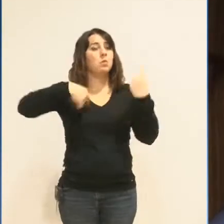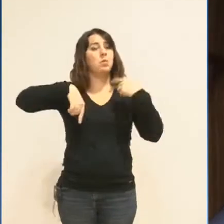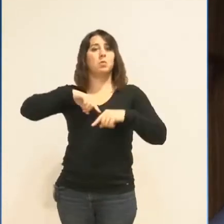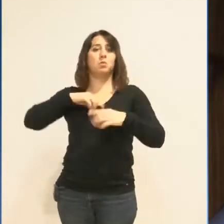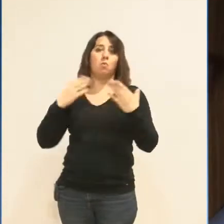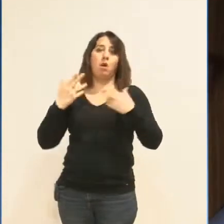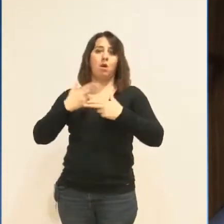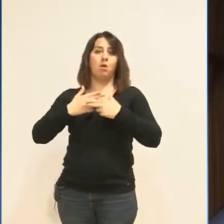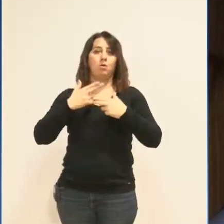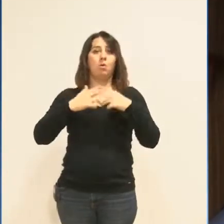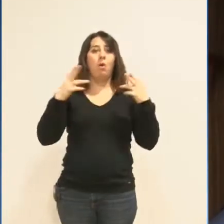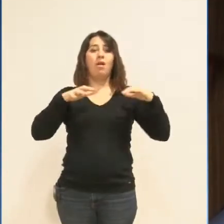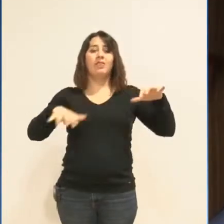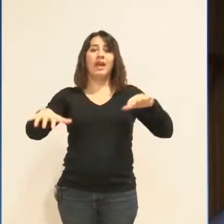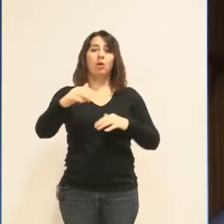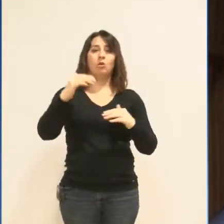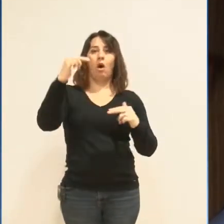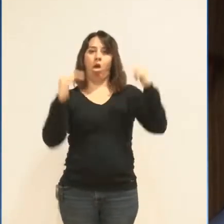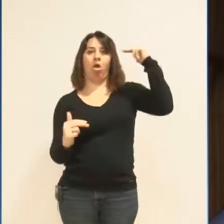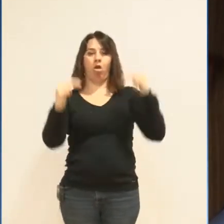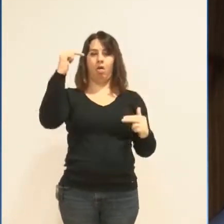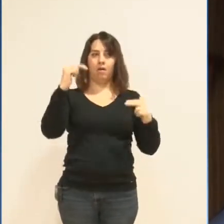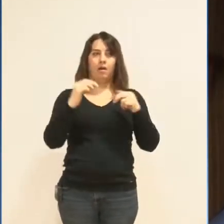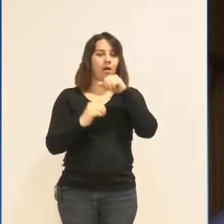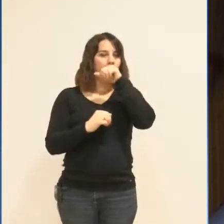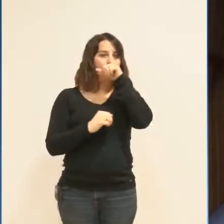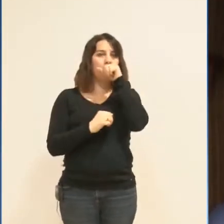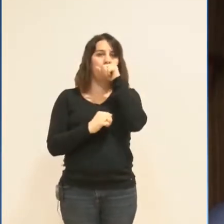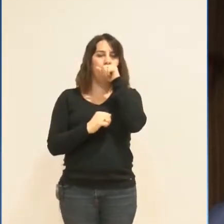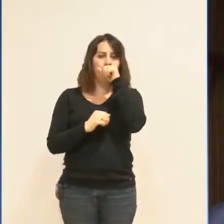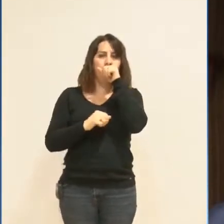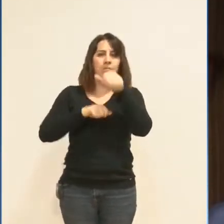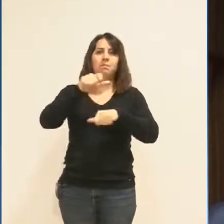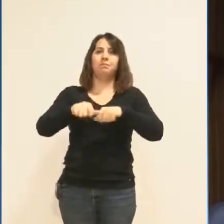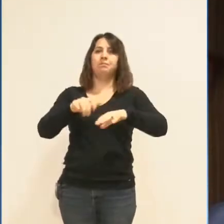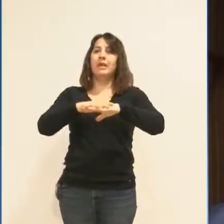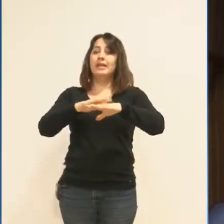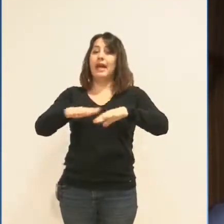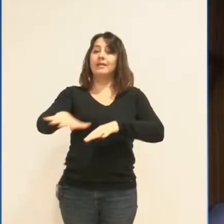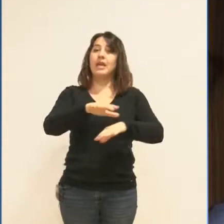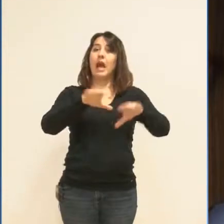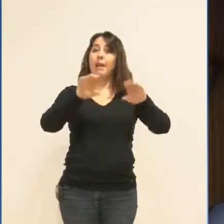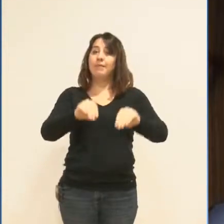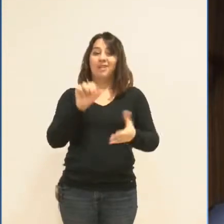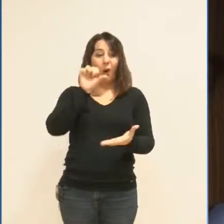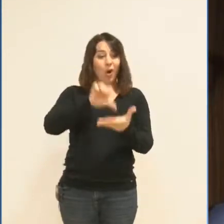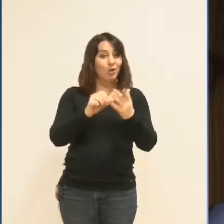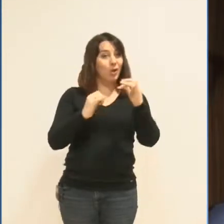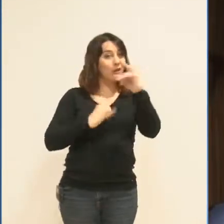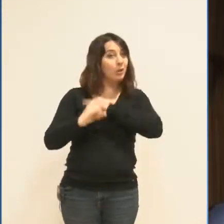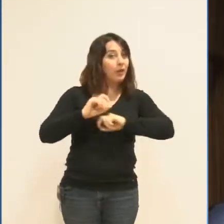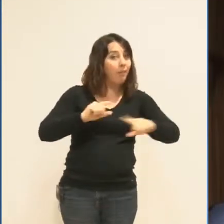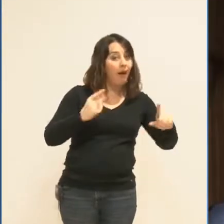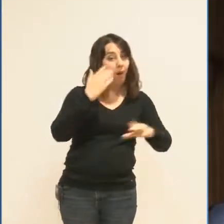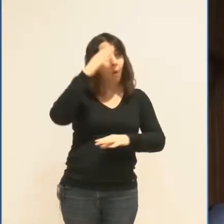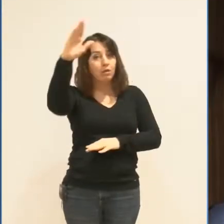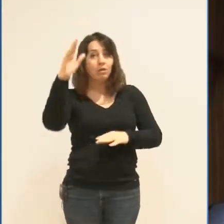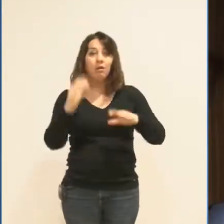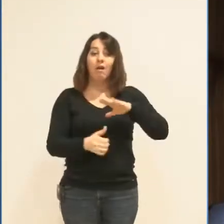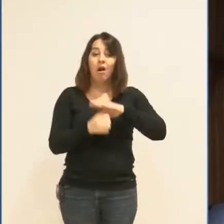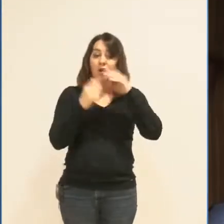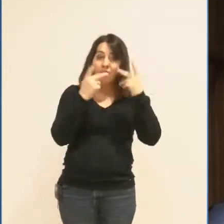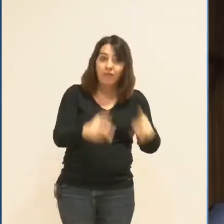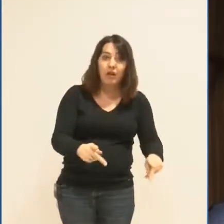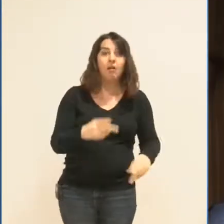risque d'iniquité territoriale. Cette inquiétude, c'est que les habitants des quartiers qui ne sont situés ni en centre historique, ni en cœur de ville, ni